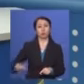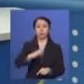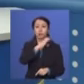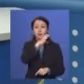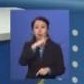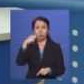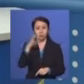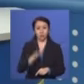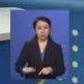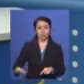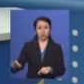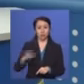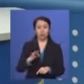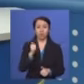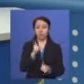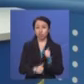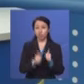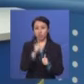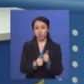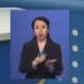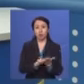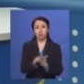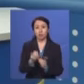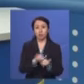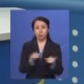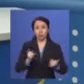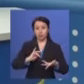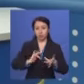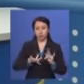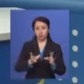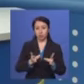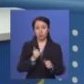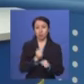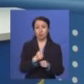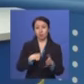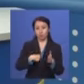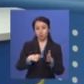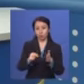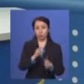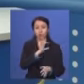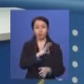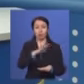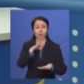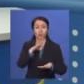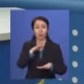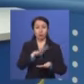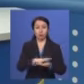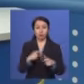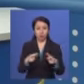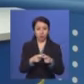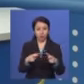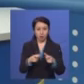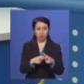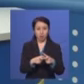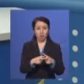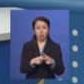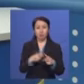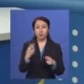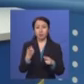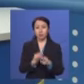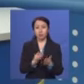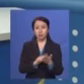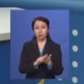регионе. Североказахстанцы стали чаще оплачивать услуги онлайн, совершать покупки с использованием платежных карт. Однако на